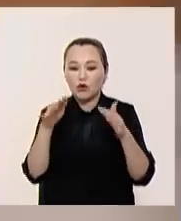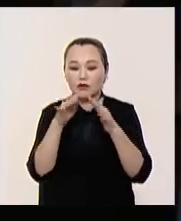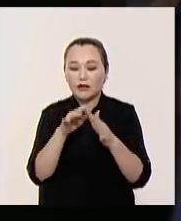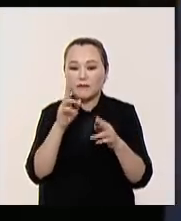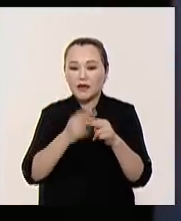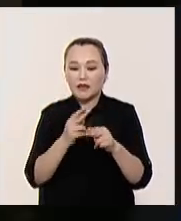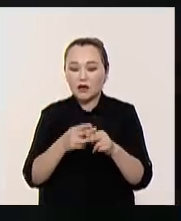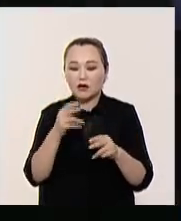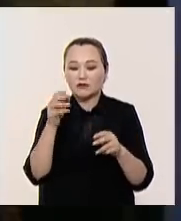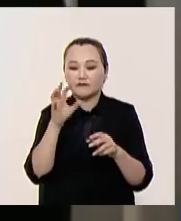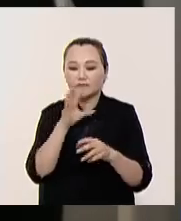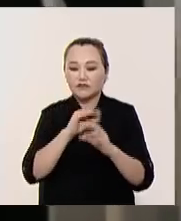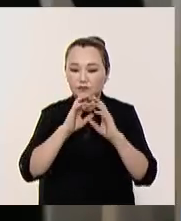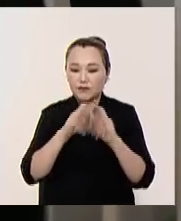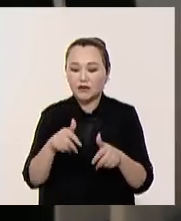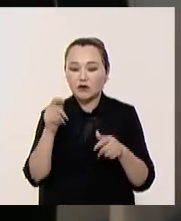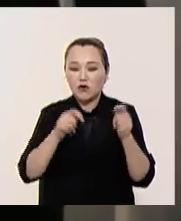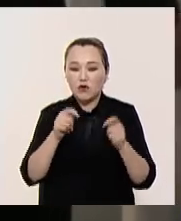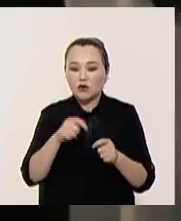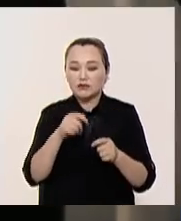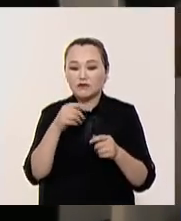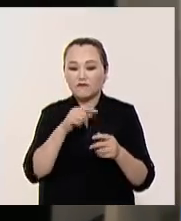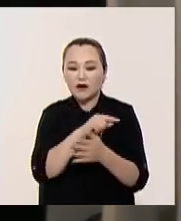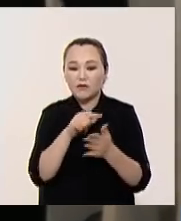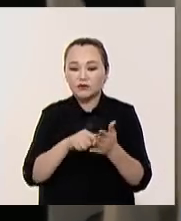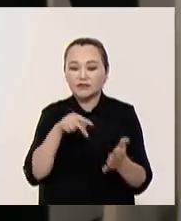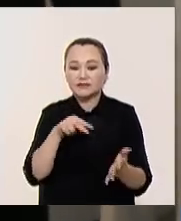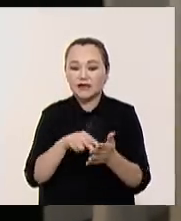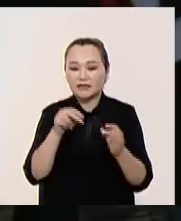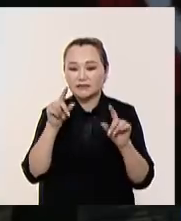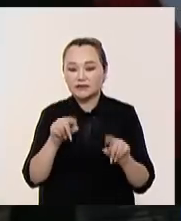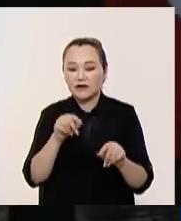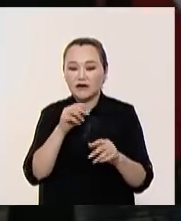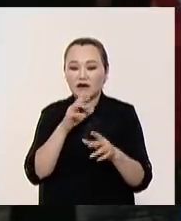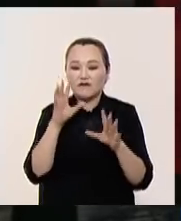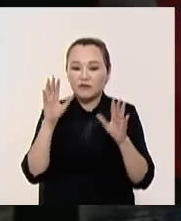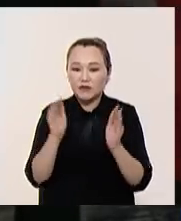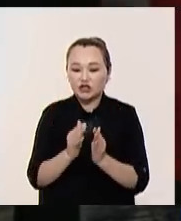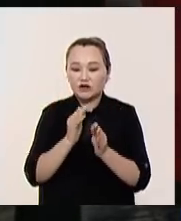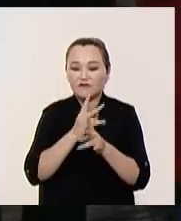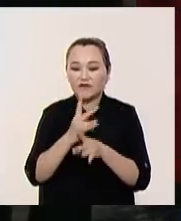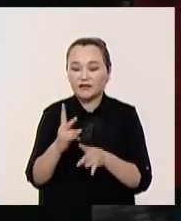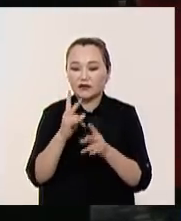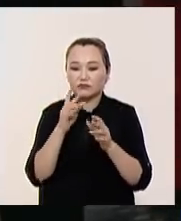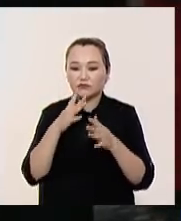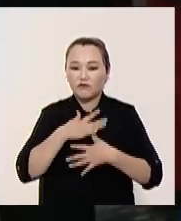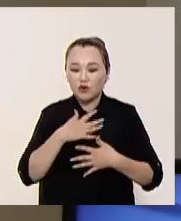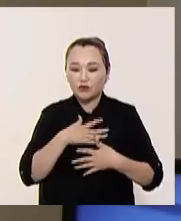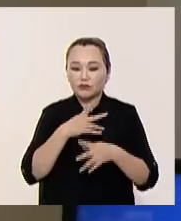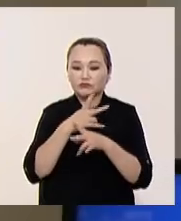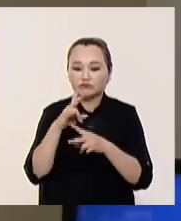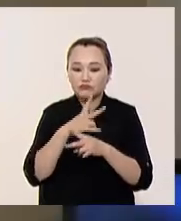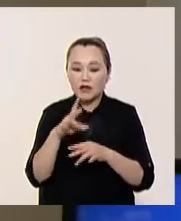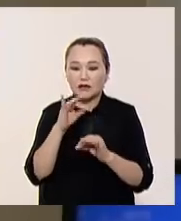горно-металлургической отрасли со всего мира. На конгрессе приоритетными вопросами стали снижение вредных выбросов в атмосферу, поиск новых логистических